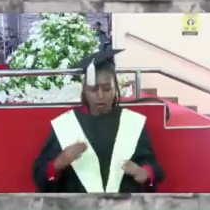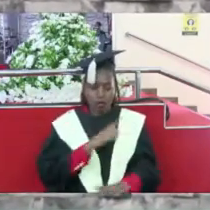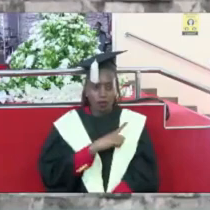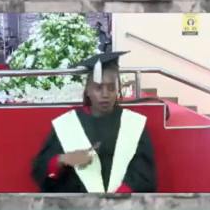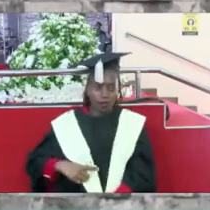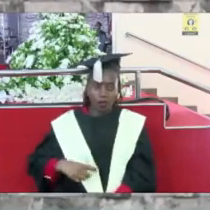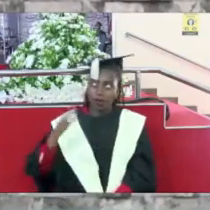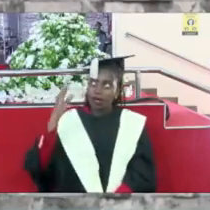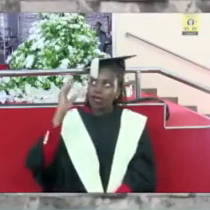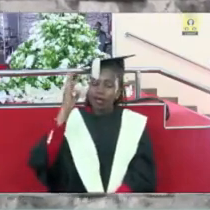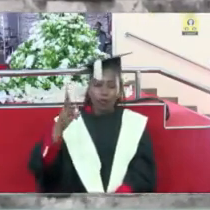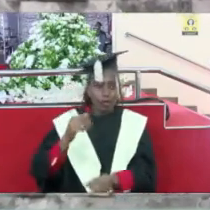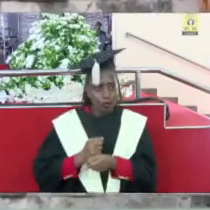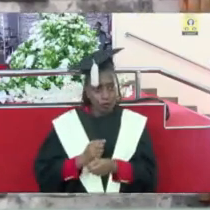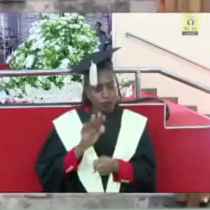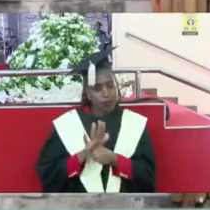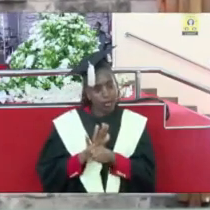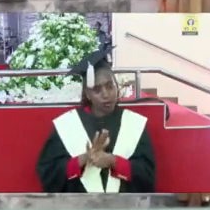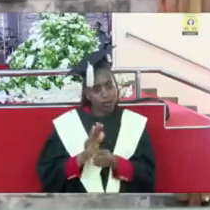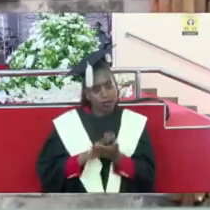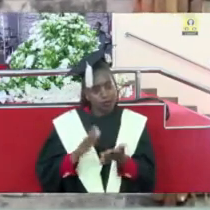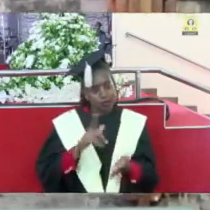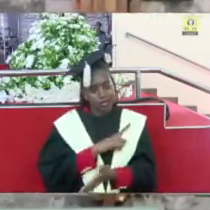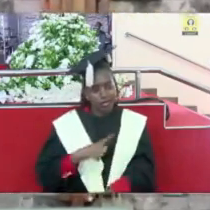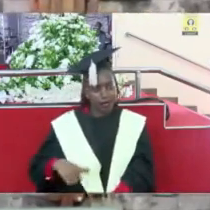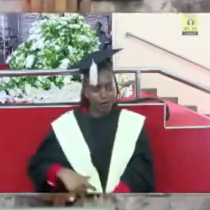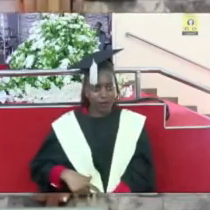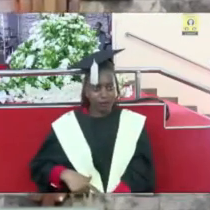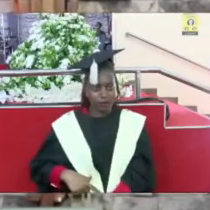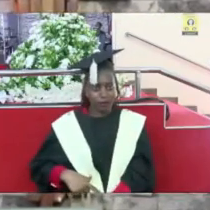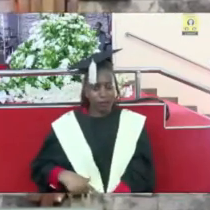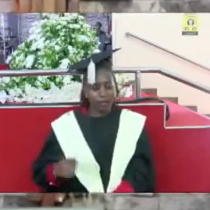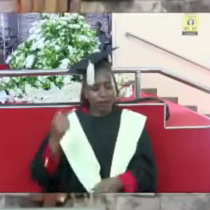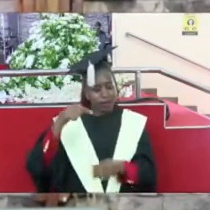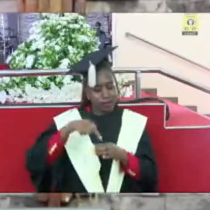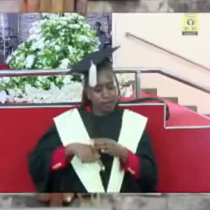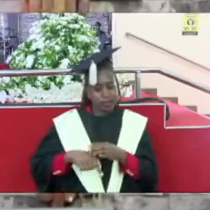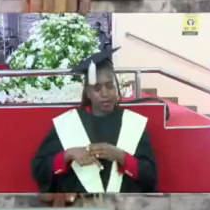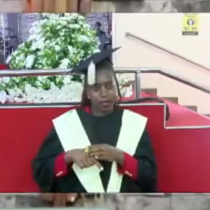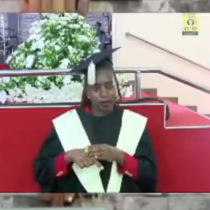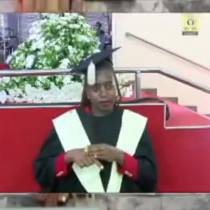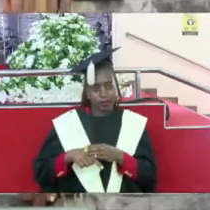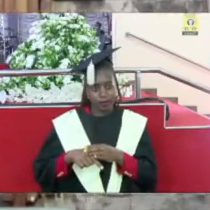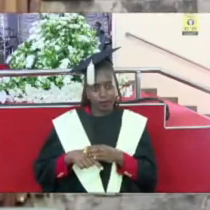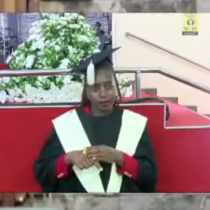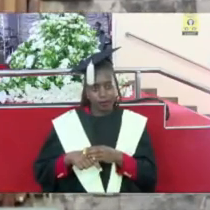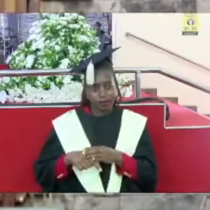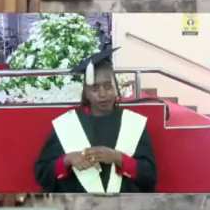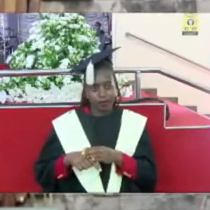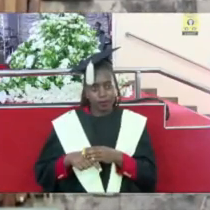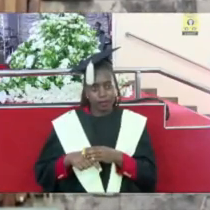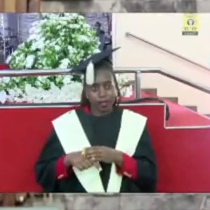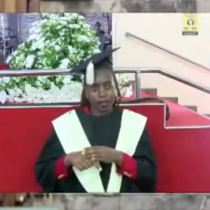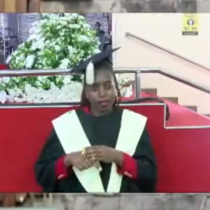God will do much. Bwana Yesu asifiwe. Akaingia kule ndani. He went inside. Ili aweze kukiri mambo fulani. He